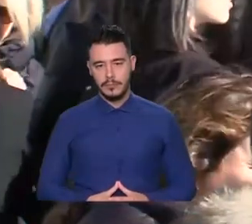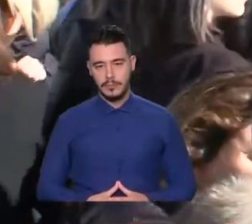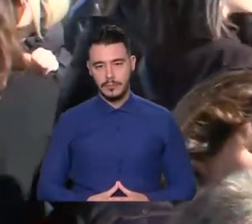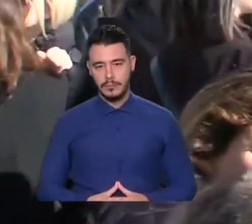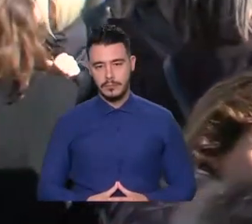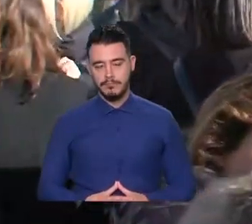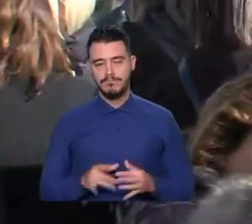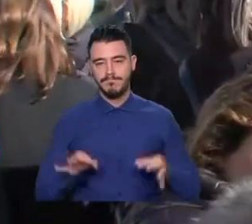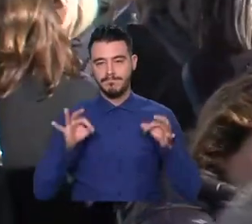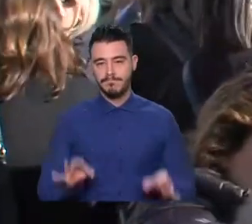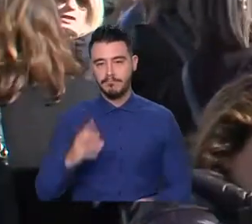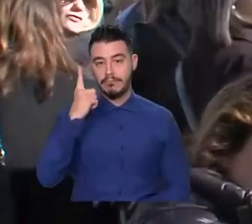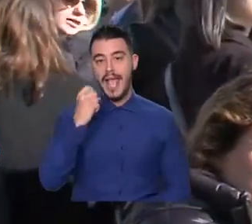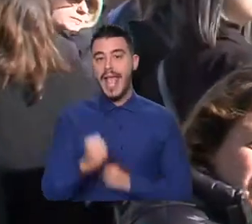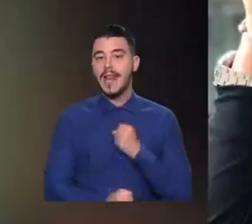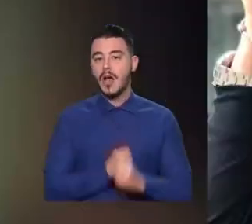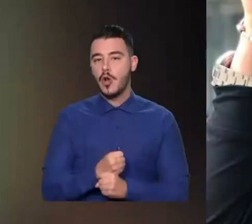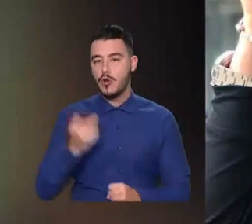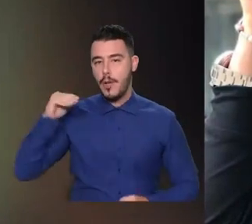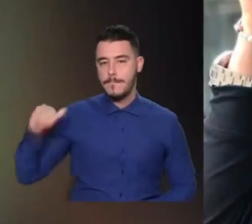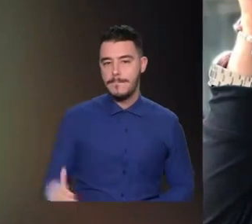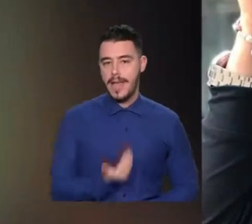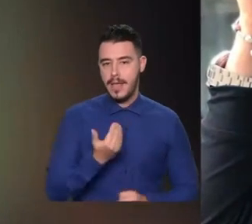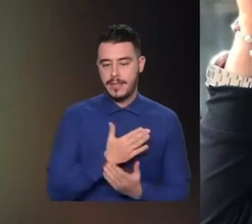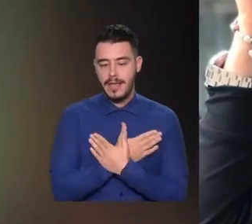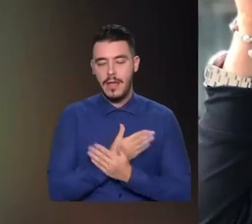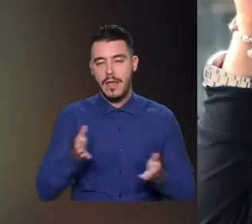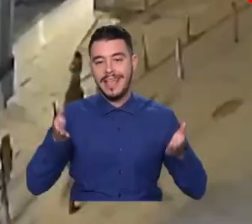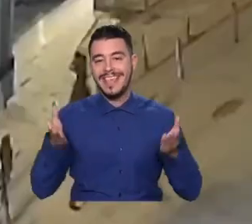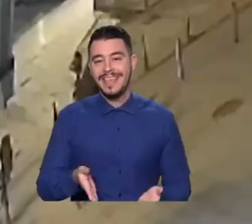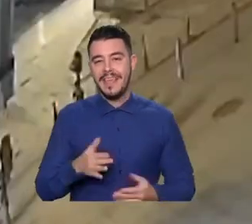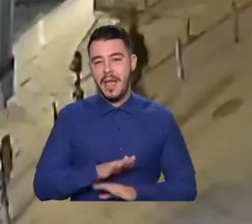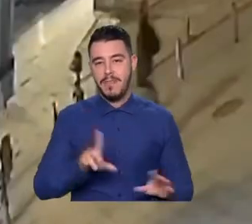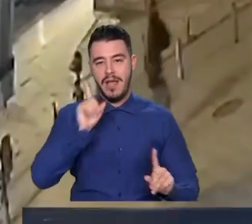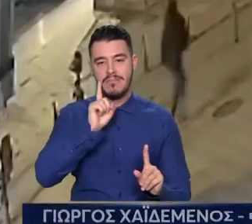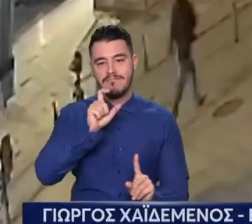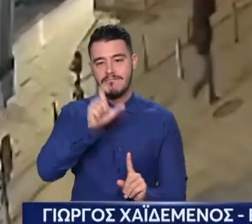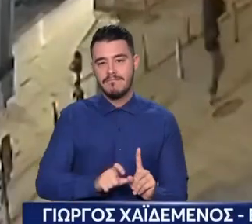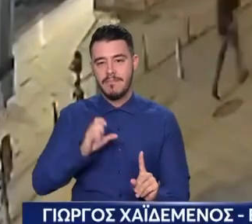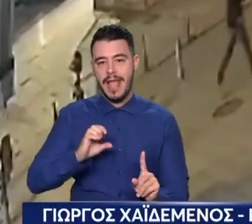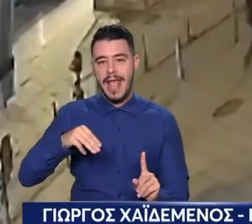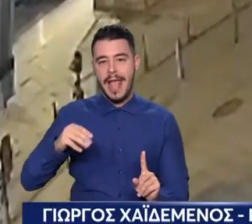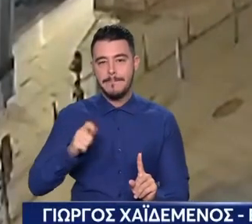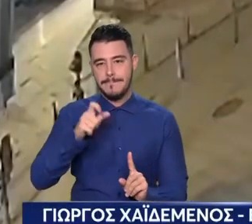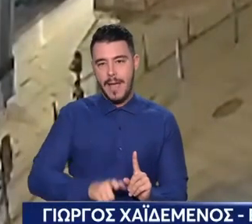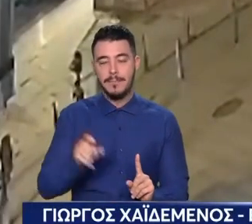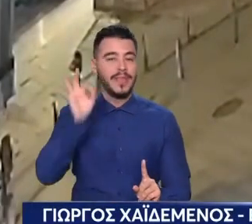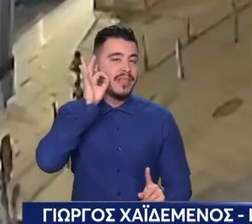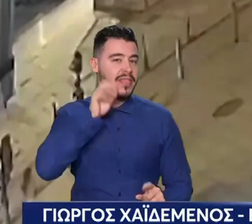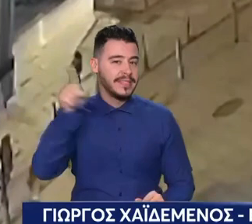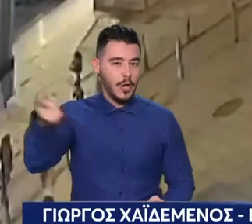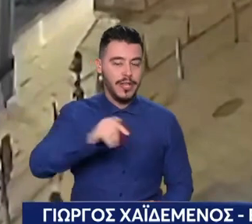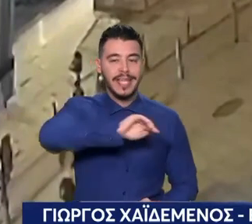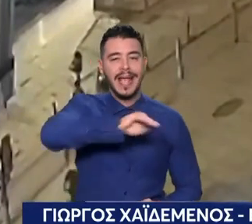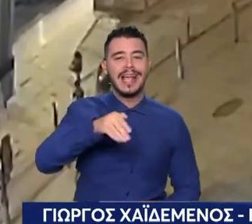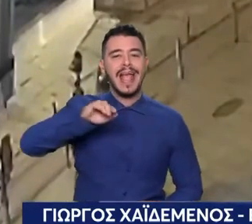Ακριβώς ένα χρόνο μετά την κορύφωση του δράματος με την κηδεία της αδικοχαμένης Έμας, ο οδηγός που την παρέσυρε με αυτοκίνητο στην Καμάρα και την εγκατέλειψε